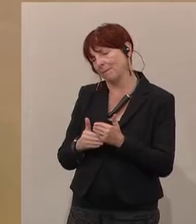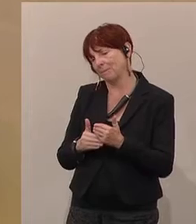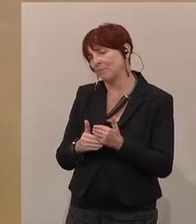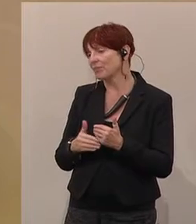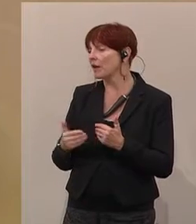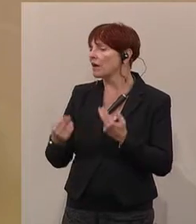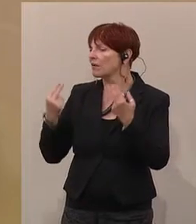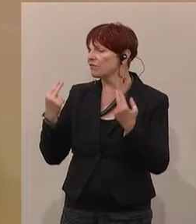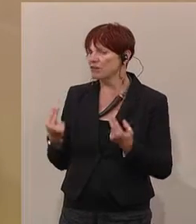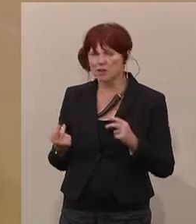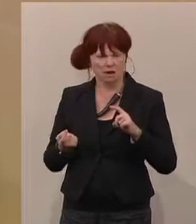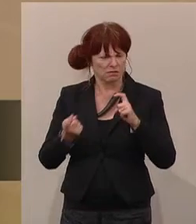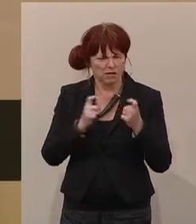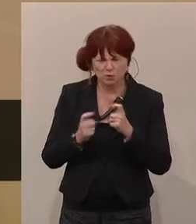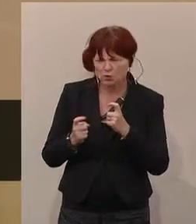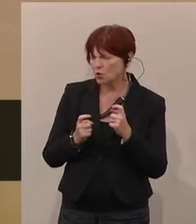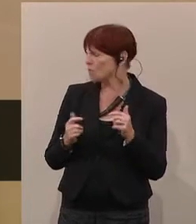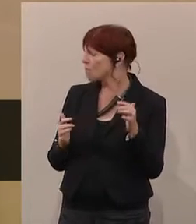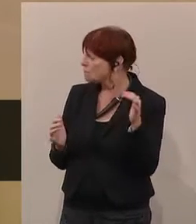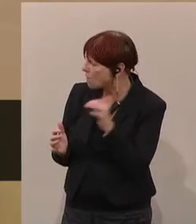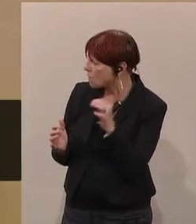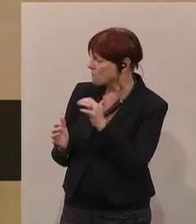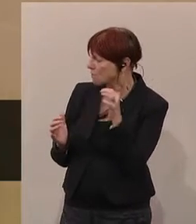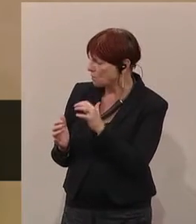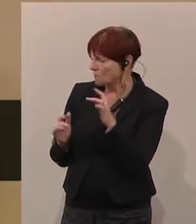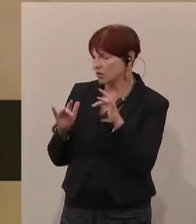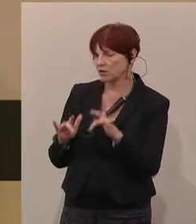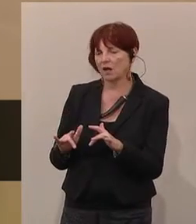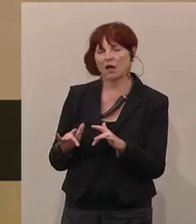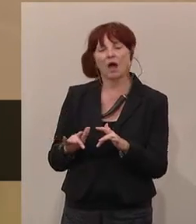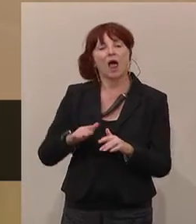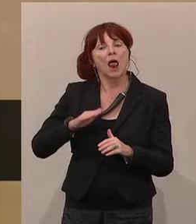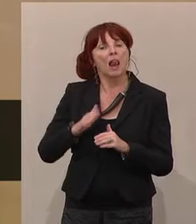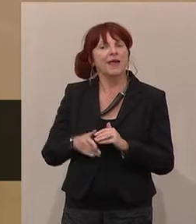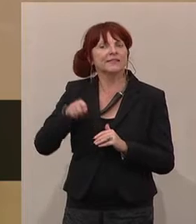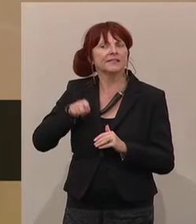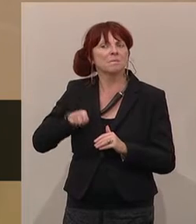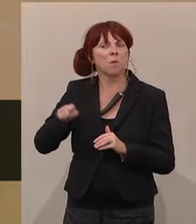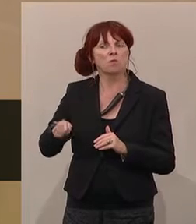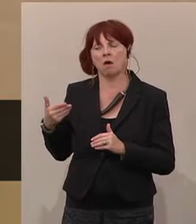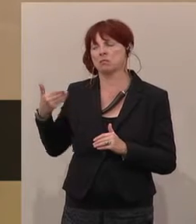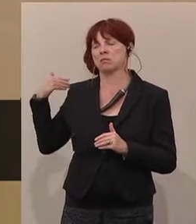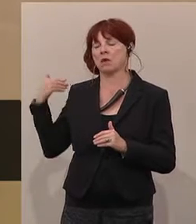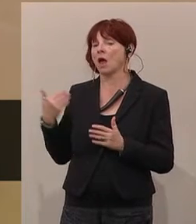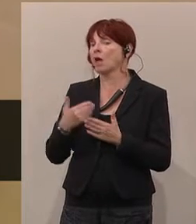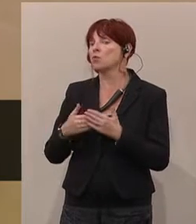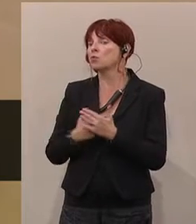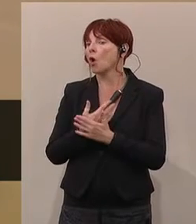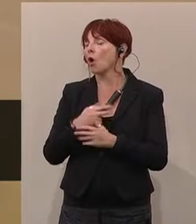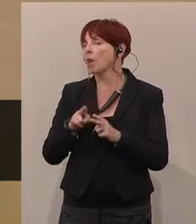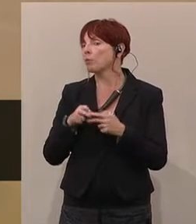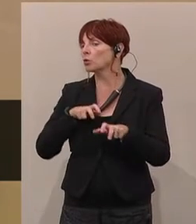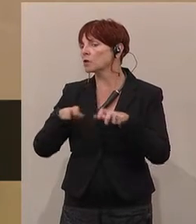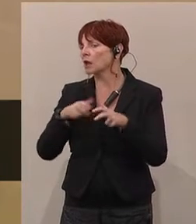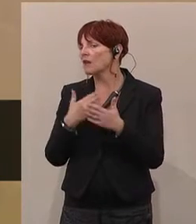der vielen Vorwürfe auch getätigt wurden, was hier die letzten Monate geleistet wurde unter der neuen Bundesregierung, unter